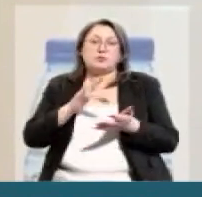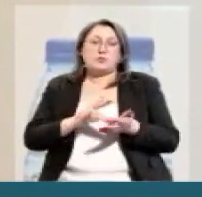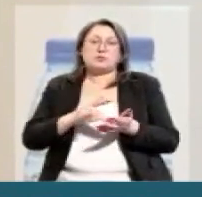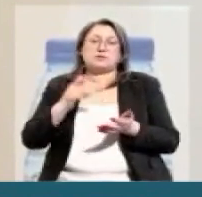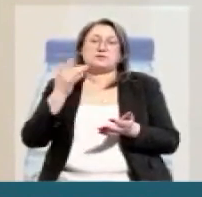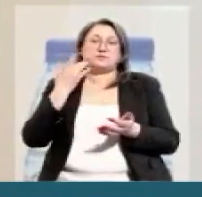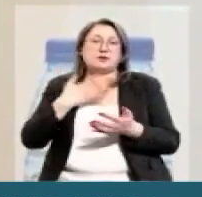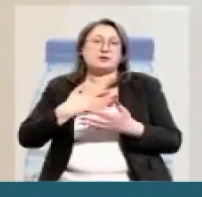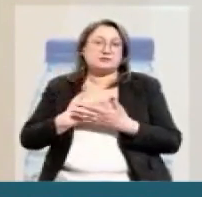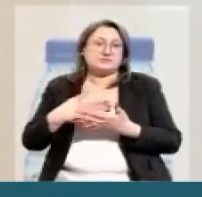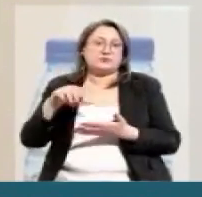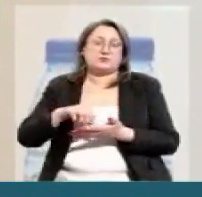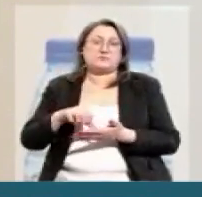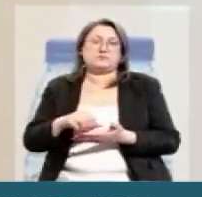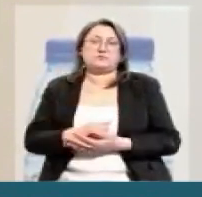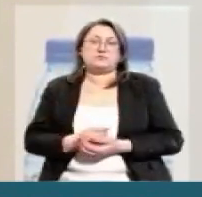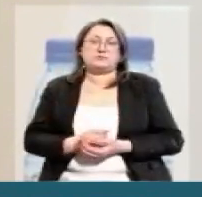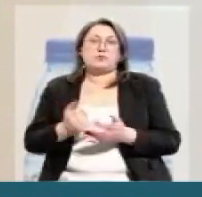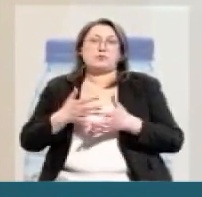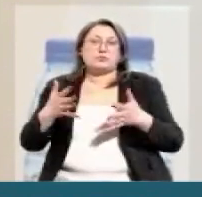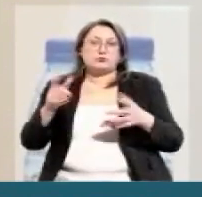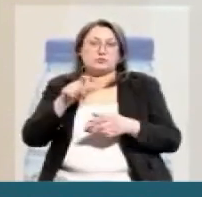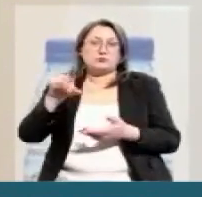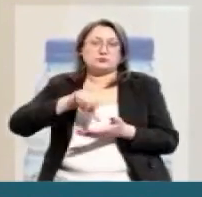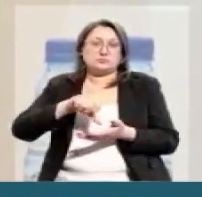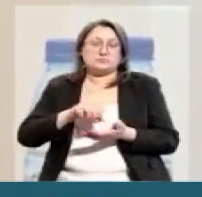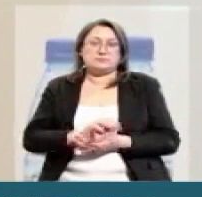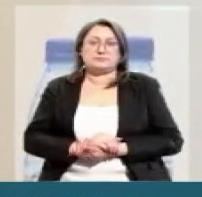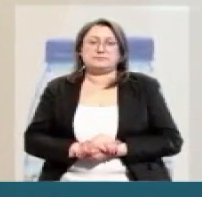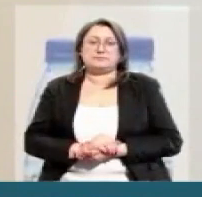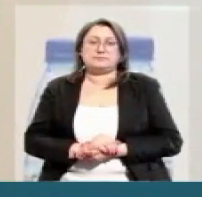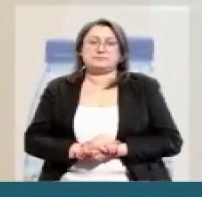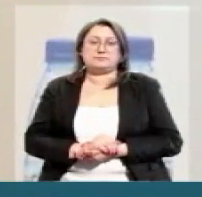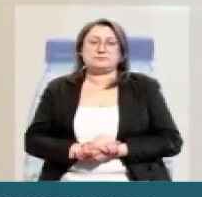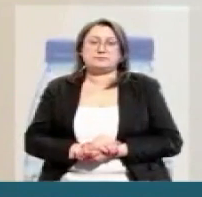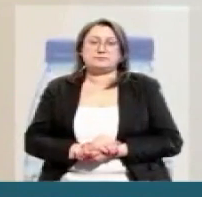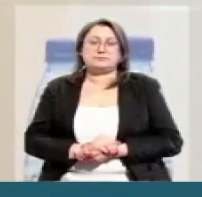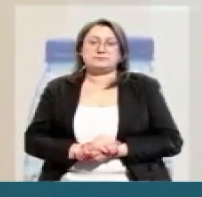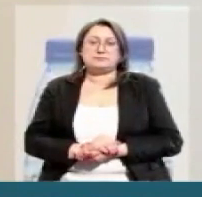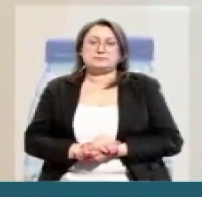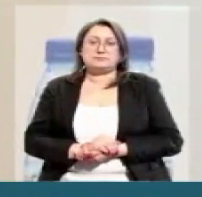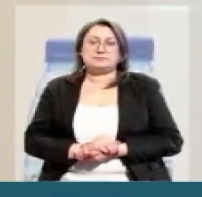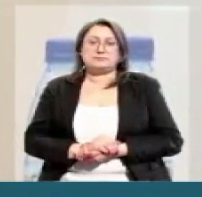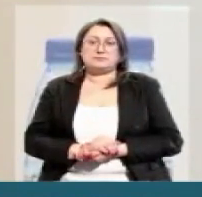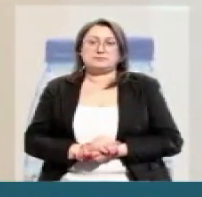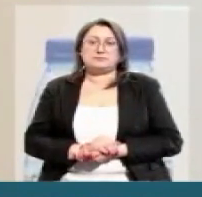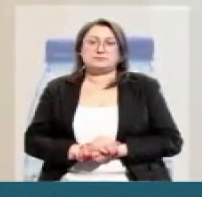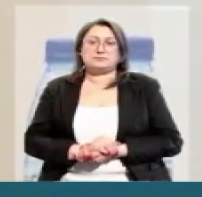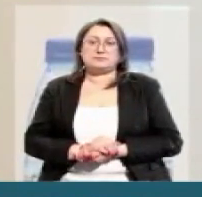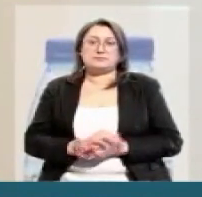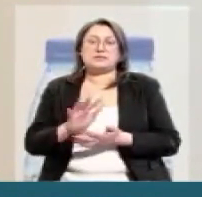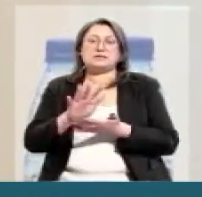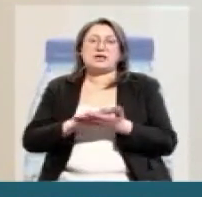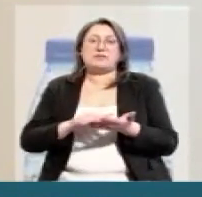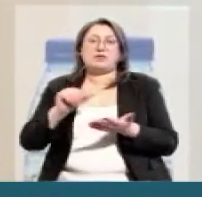Аэропорт, КСК, шағын аудандарында қатысуға өтінім білдірді. Уақыт бар, қолға алыңыздар. Бұл мерекеде барлығы да бас қосуы тиіс.